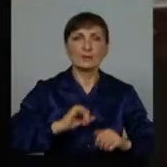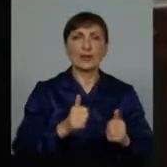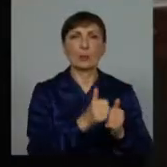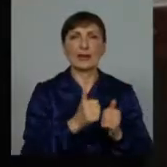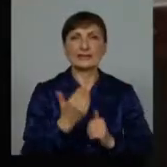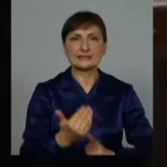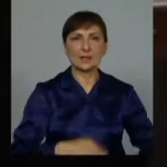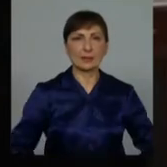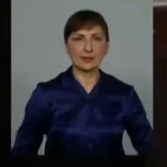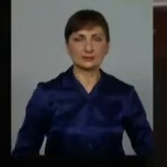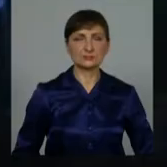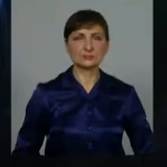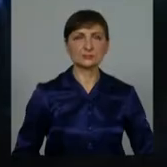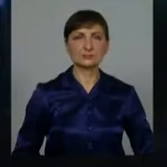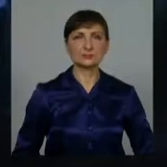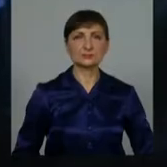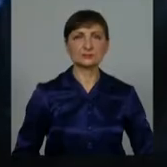близким.